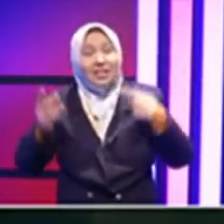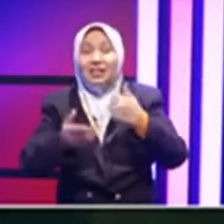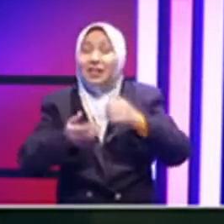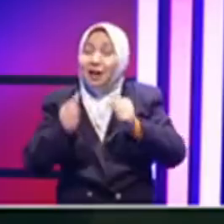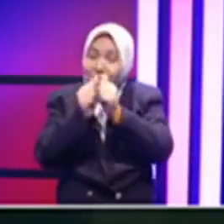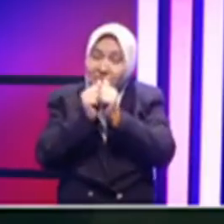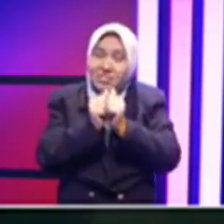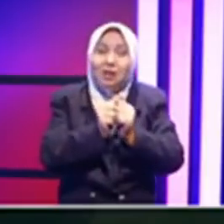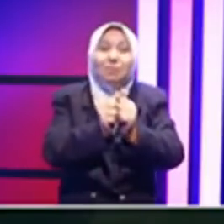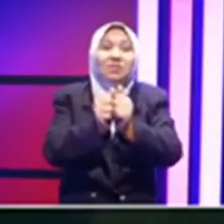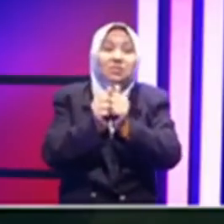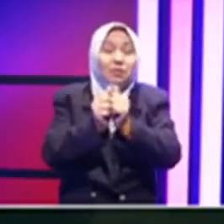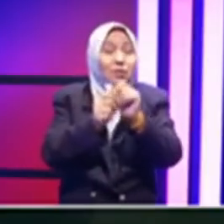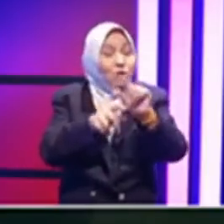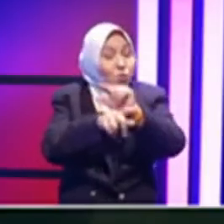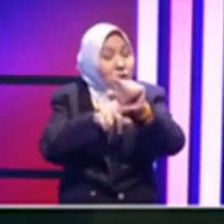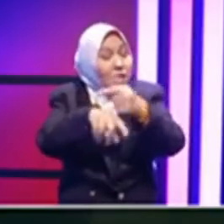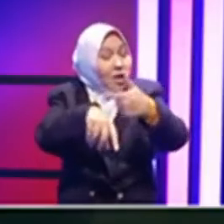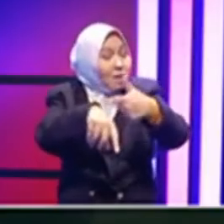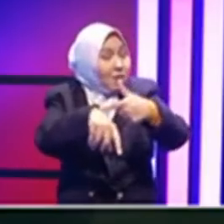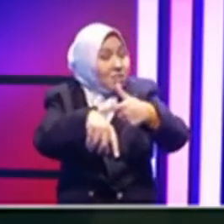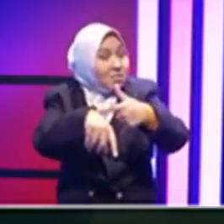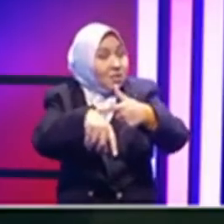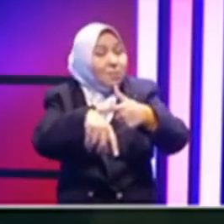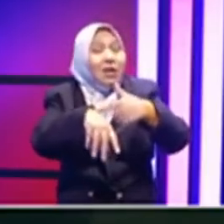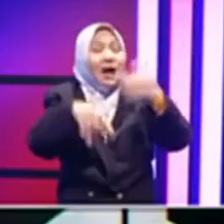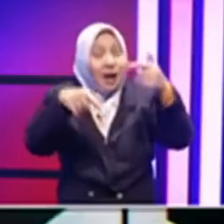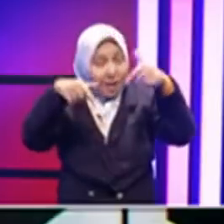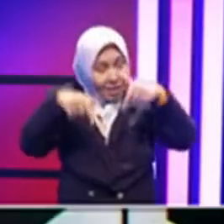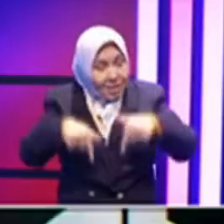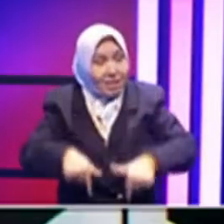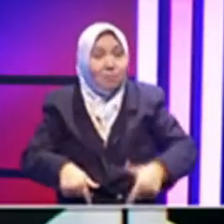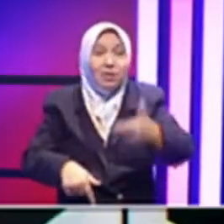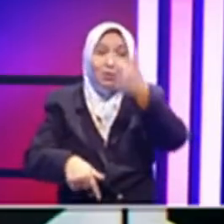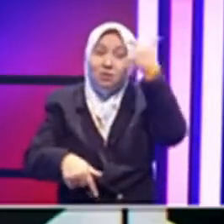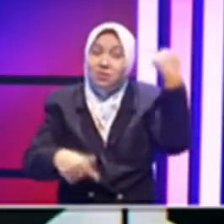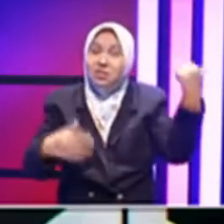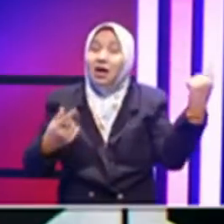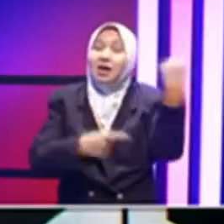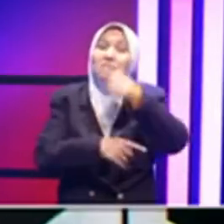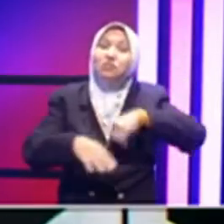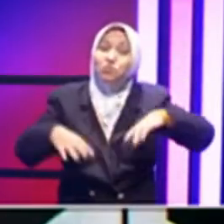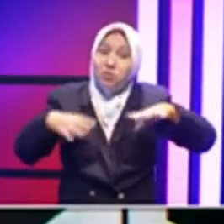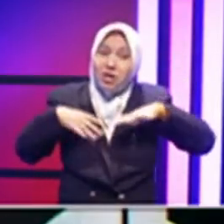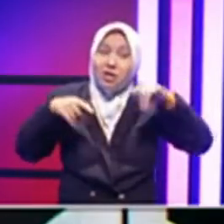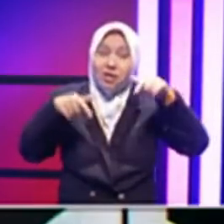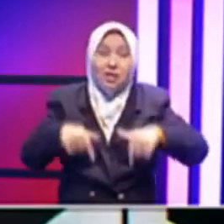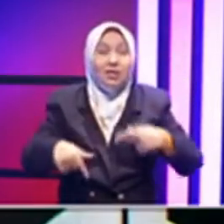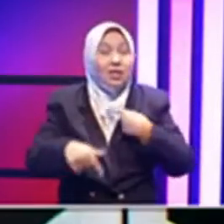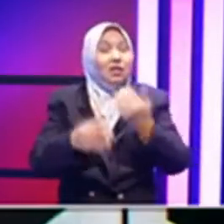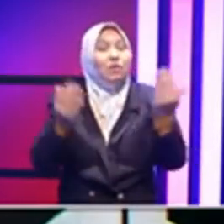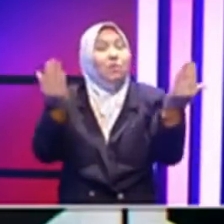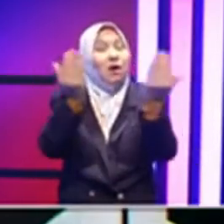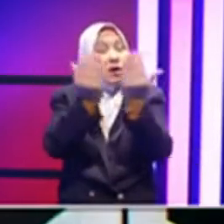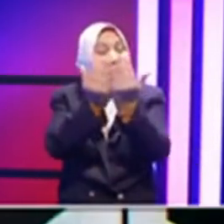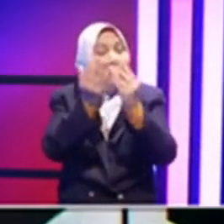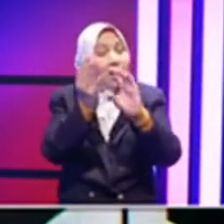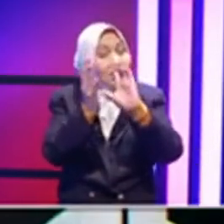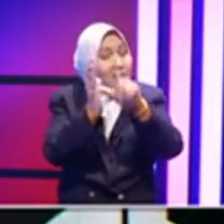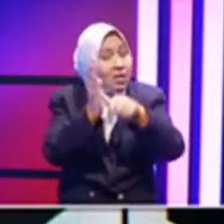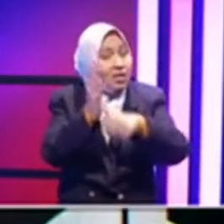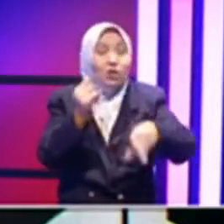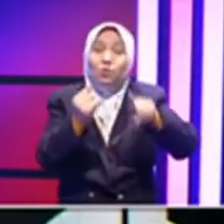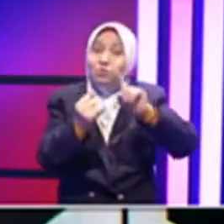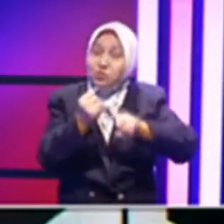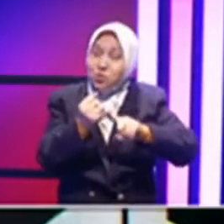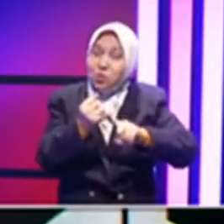sama-sama gunakan masa peluang pada hari ini, ya, sempena dengan cuti pada hari ini, dan kita doakan nanti di hujung nanti